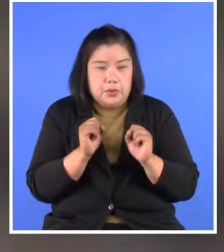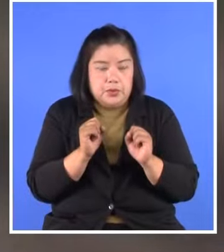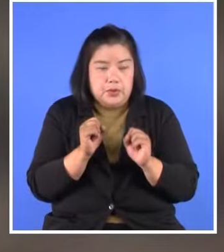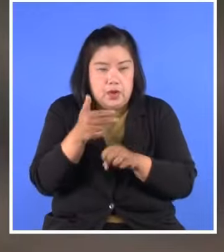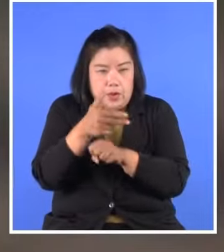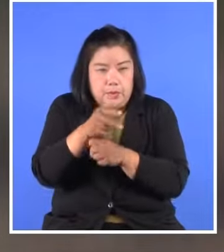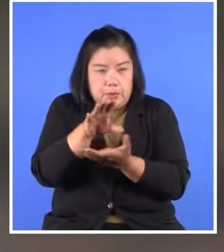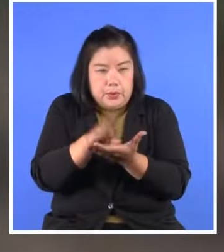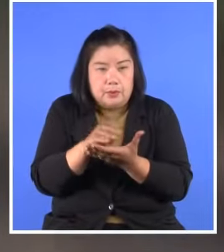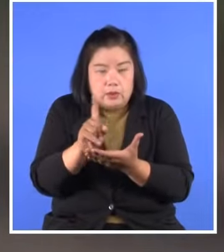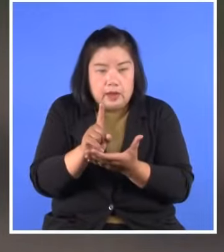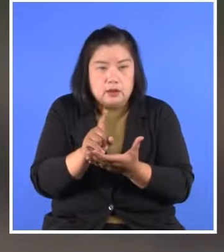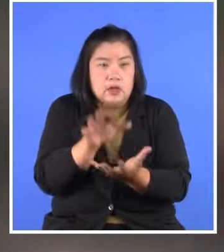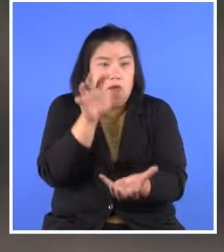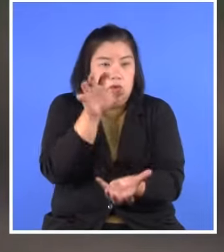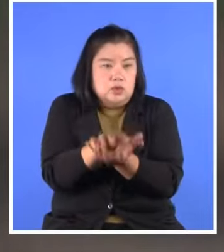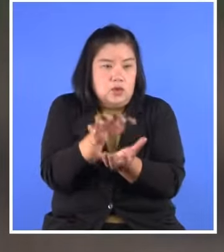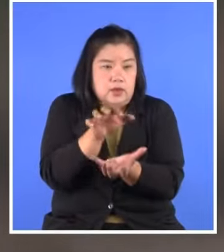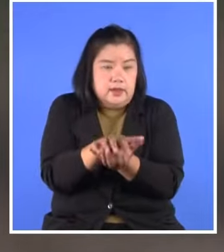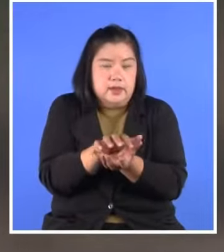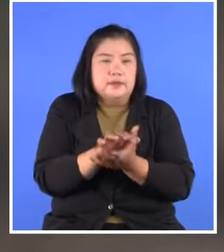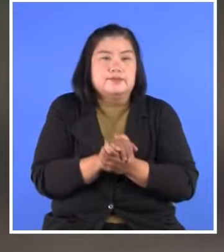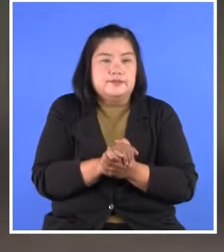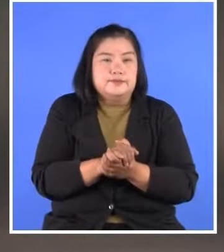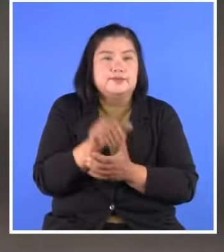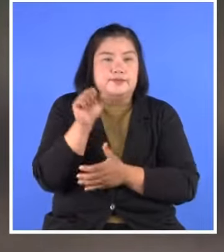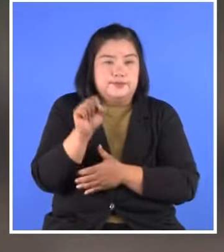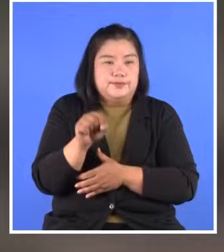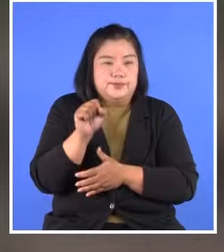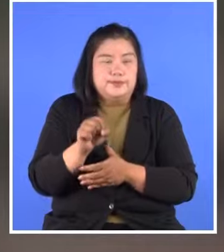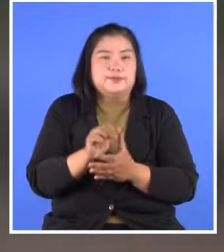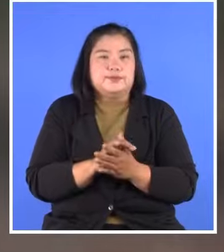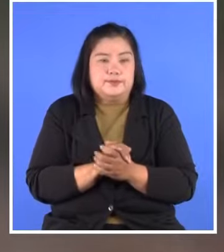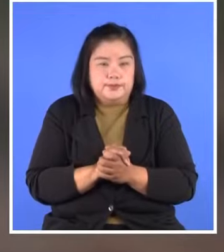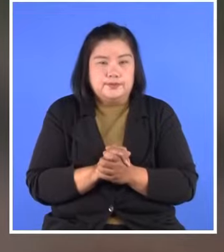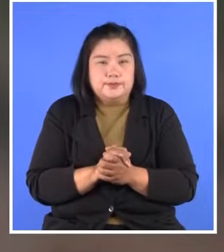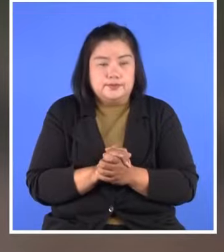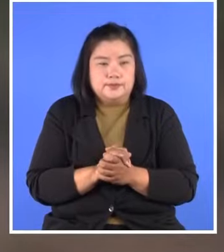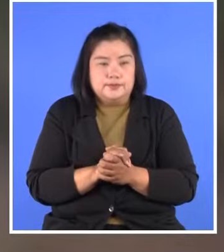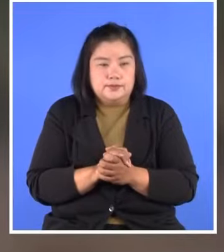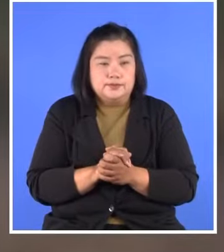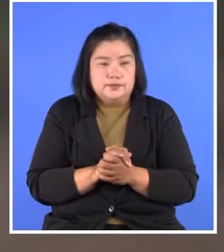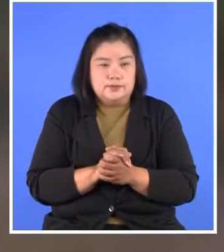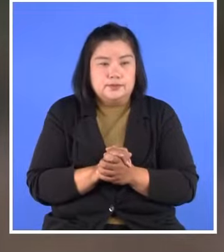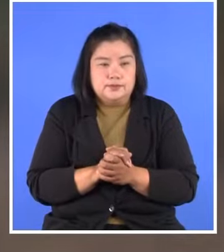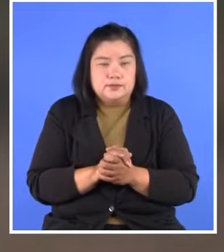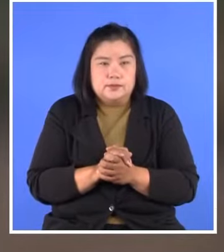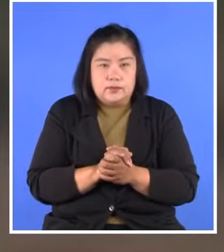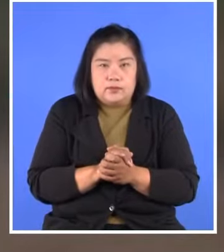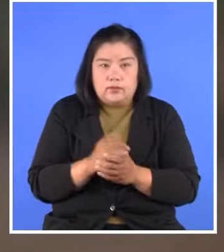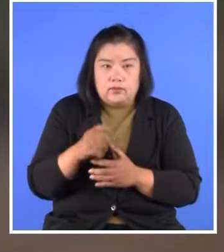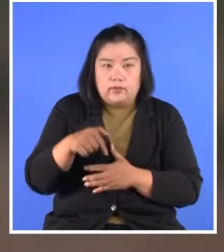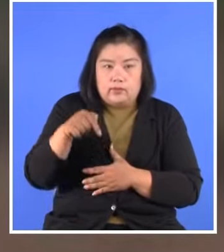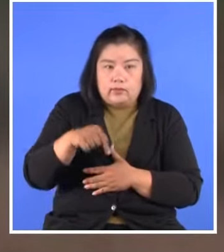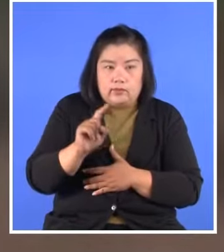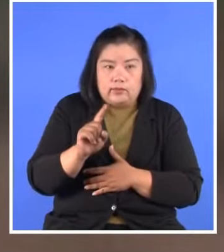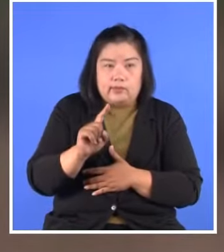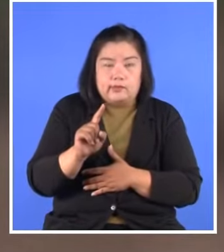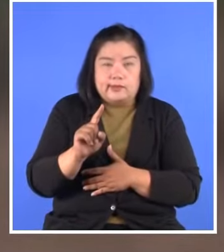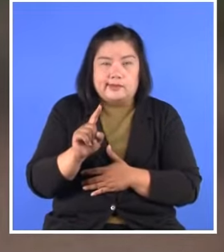จระเข้ฮะเห็นึยังจระเข้อ้าวนะนี่นะฮะนี่ดูไกลๆนะไม้อยู่นะคะใช่ๆครับอยู่ที่บริเวณเขาบอกว่านะ